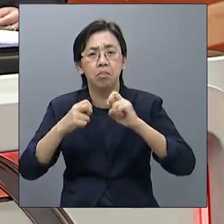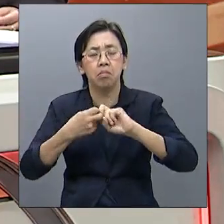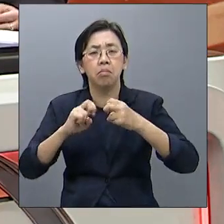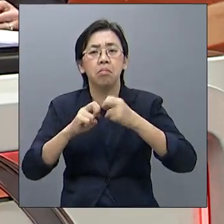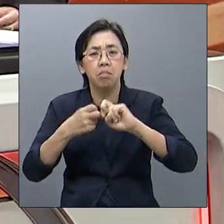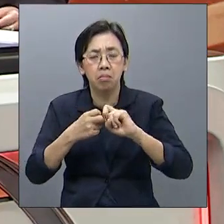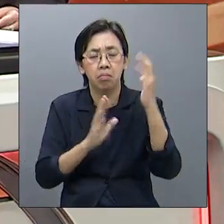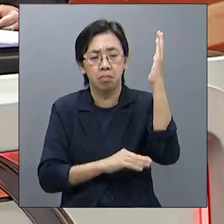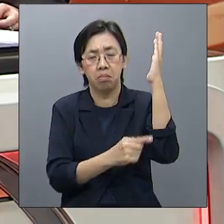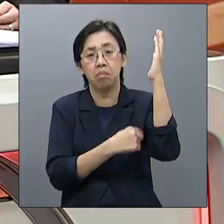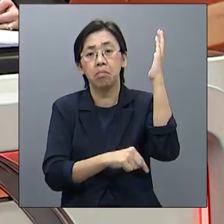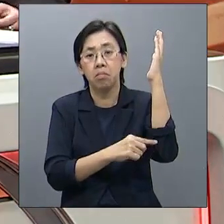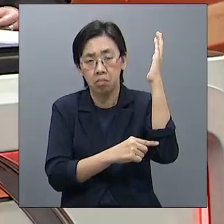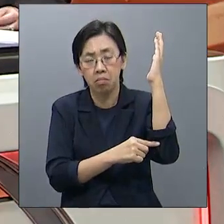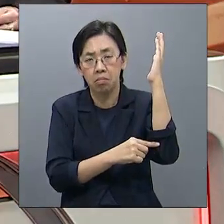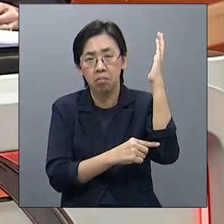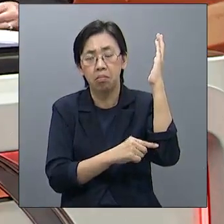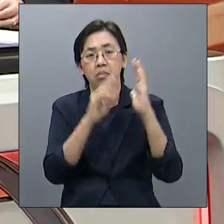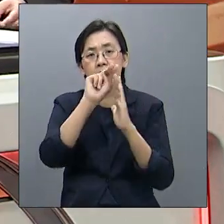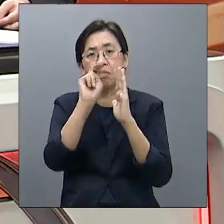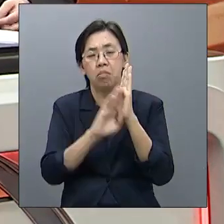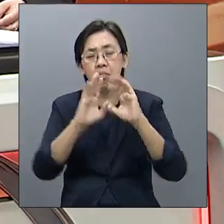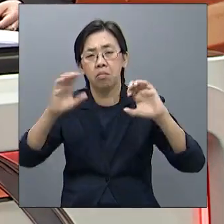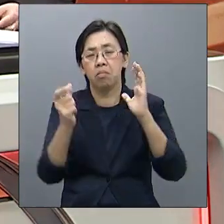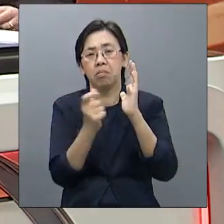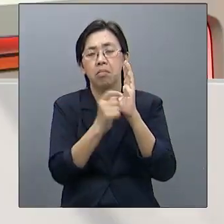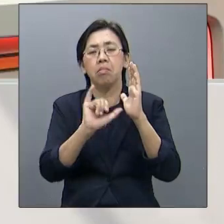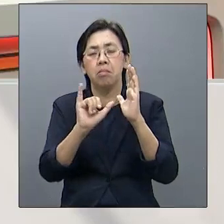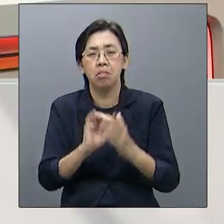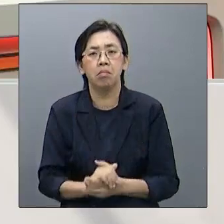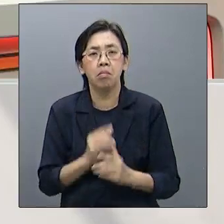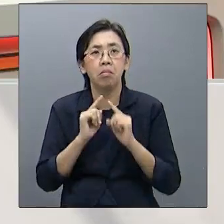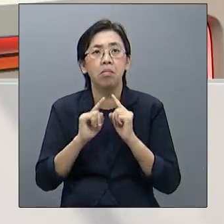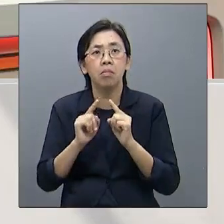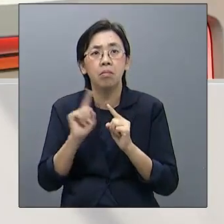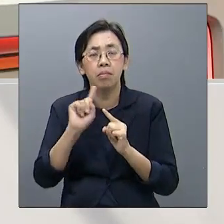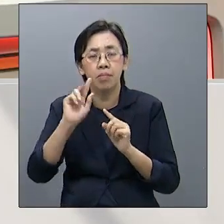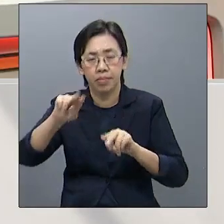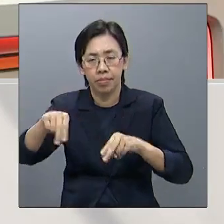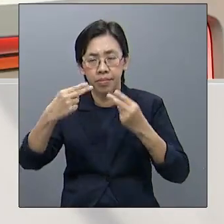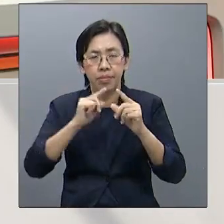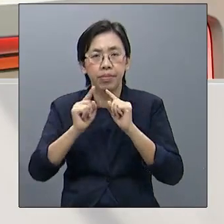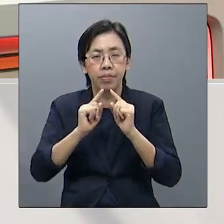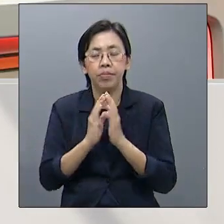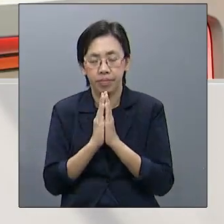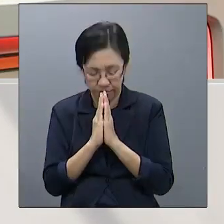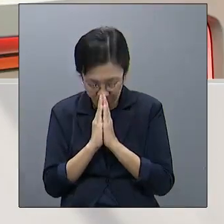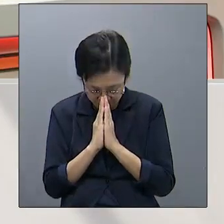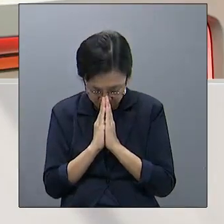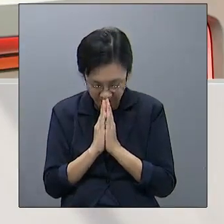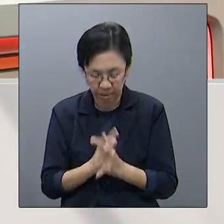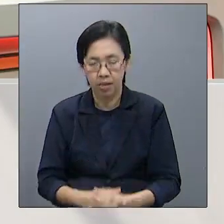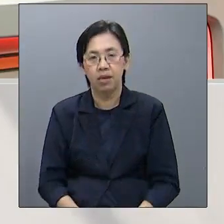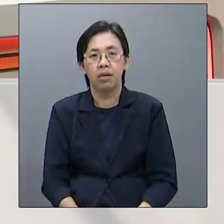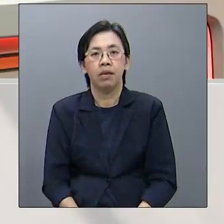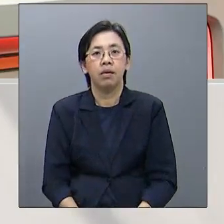การณใช้แดนใต้ เอาไ้ในโยบายของรัฐบาลด้วยนะคะพูคุยกันผ่านวิดีโคอร คา อ สวสดีค่ะ